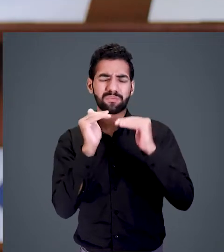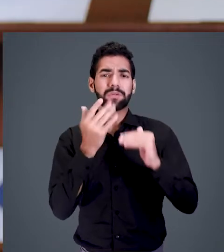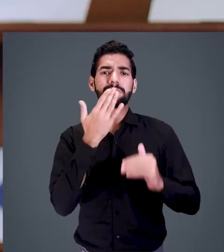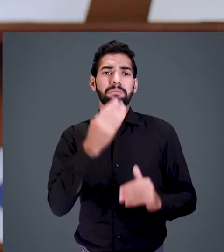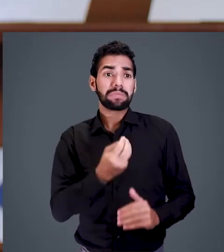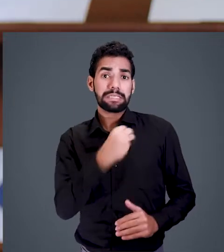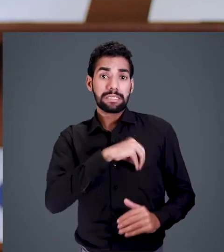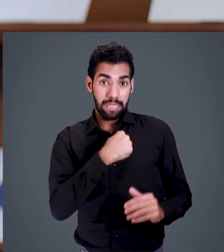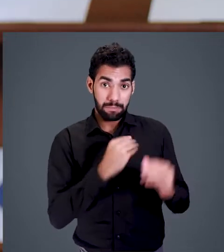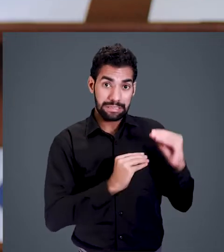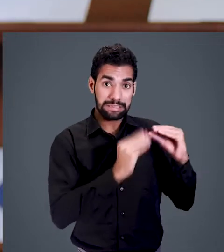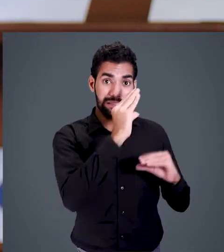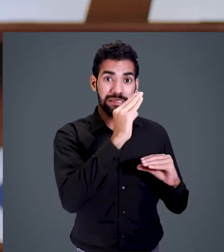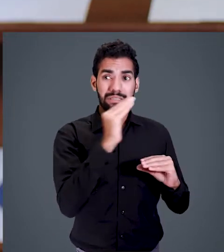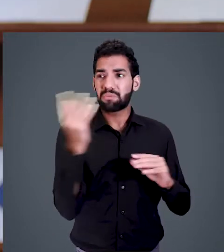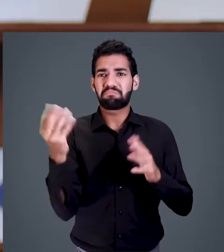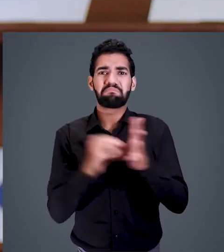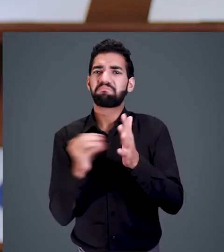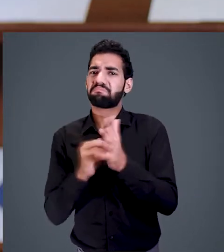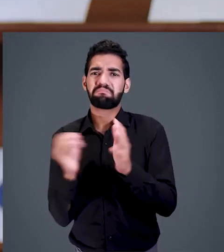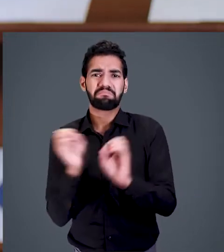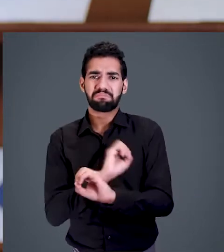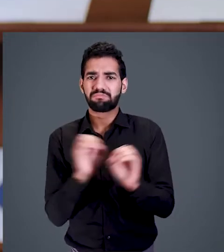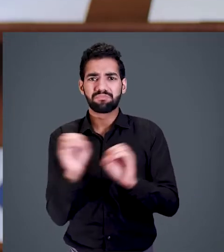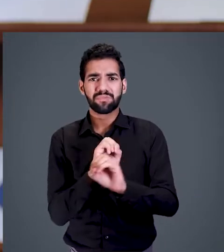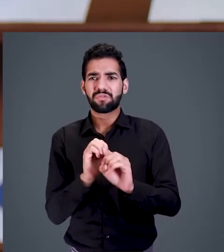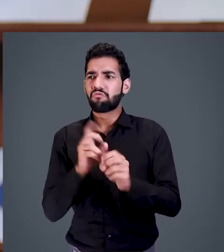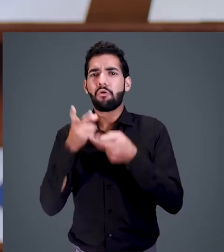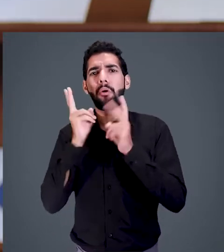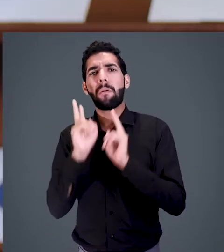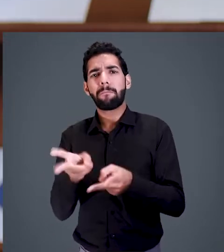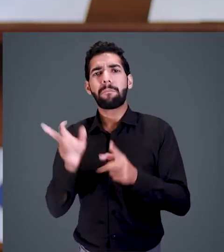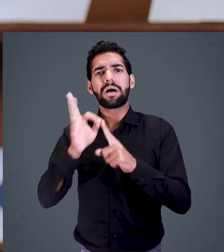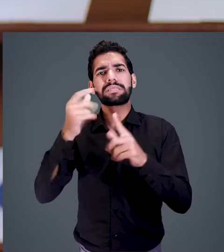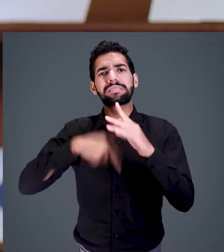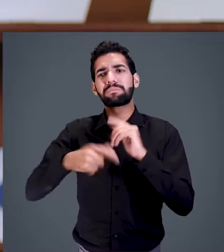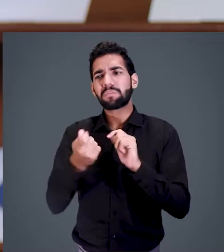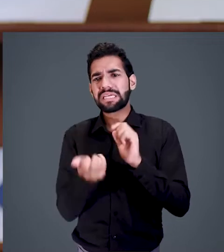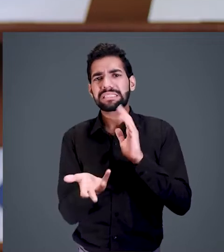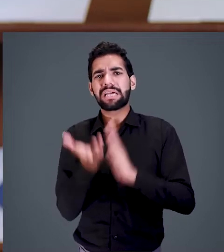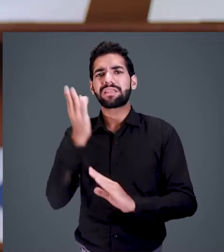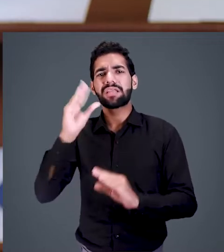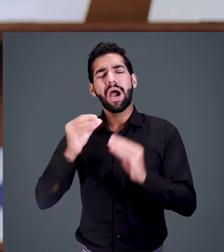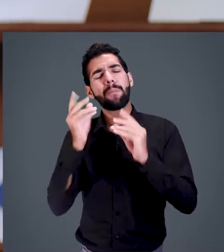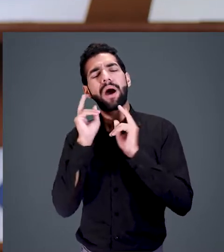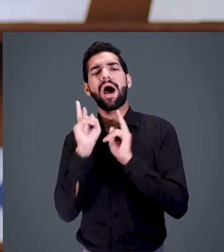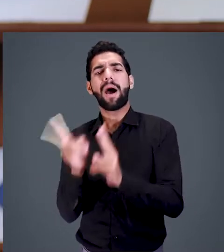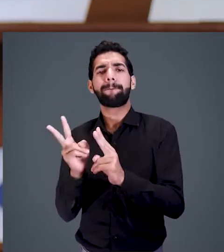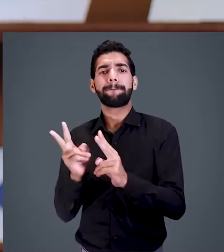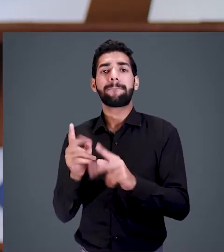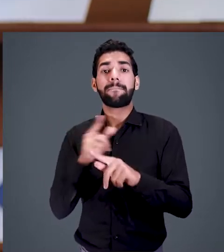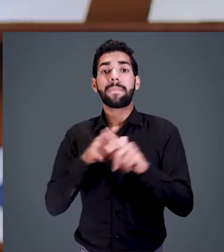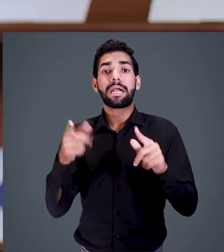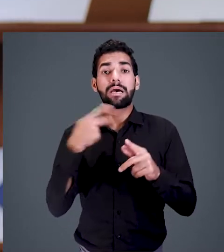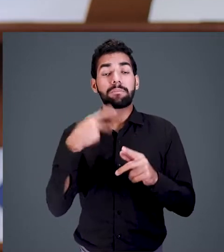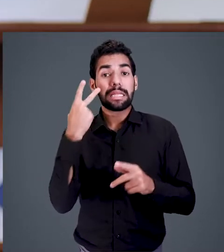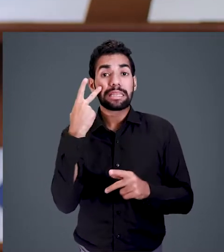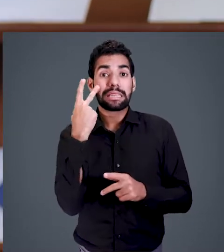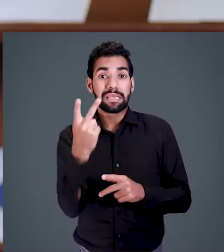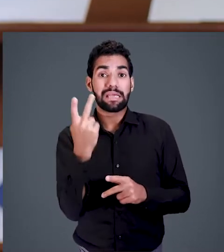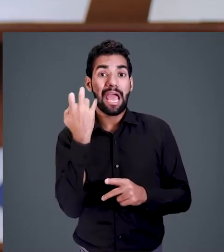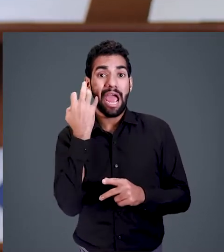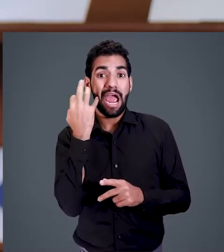ہے کہ انٹرسٹ ریٹ کو انکریز کرنے سے پاکستان کی انفلیشن پہ کوئی اتنا فرق نہیں پڑا۔ لیکن